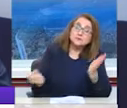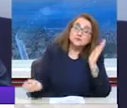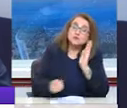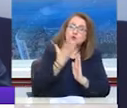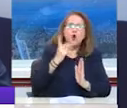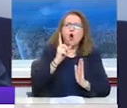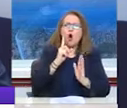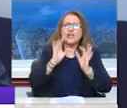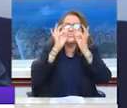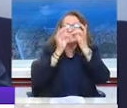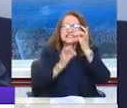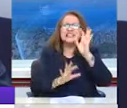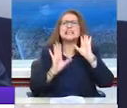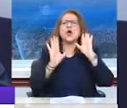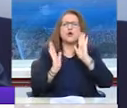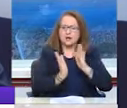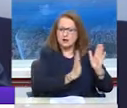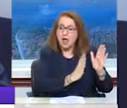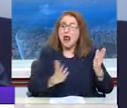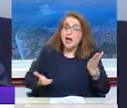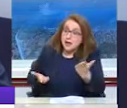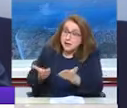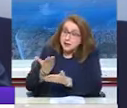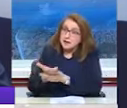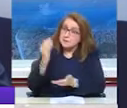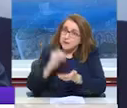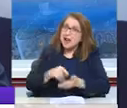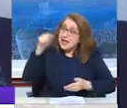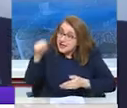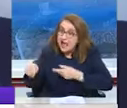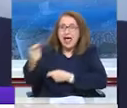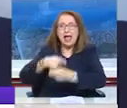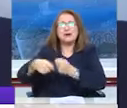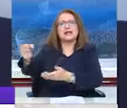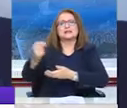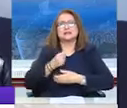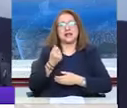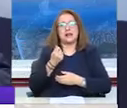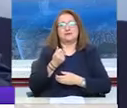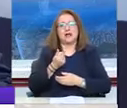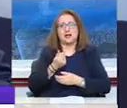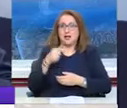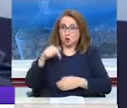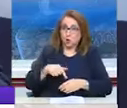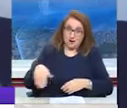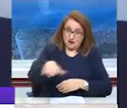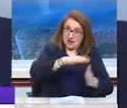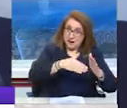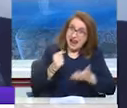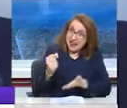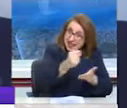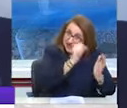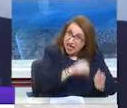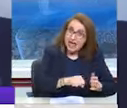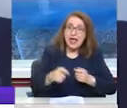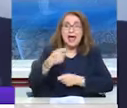συμπληρώσουν εκ νέου τον πίνακα εργαζόμενων, ώστε να απολαύσουν και αυτοί και οι εργαζομενοί τους το μέτρο μείωσης του ενοικίου τους.